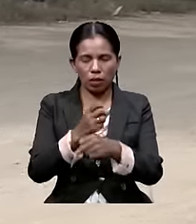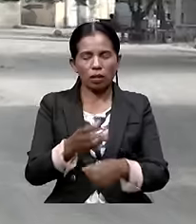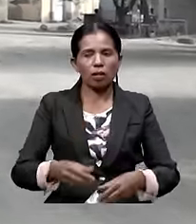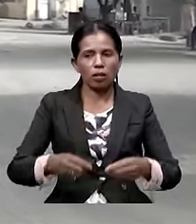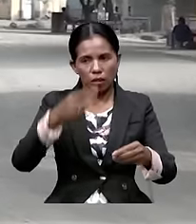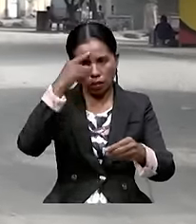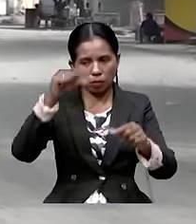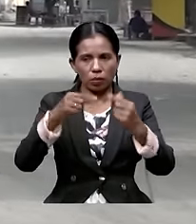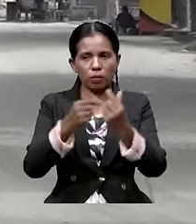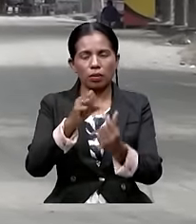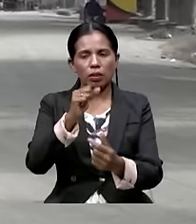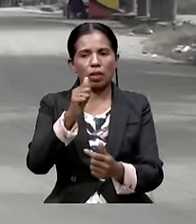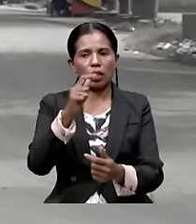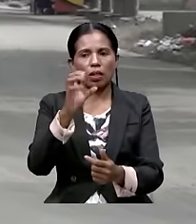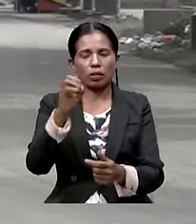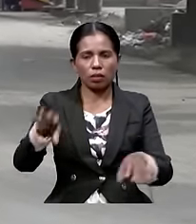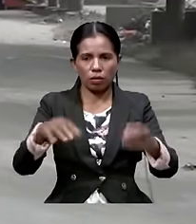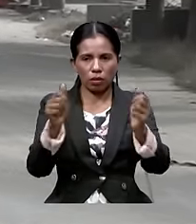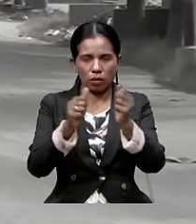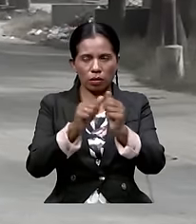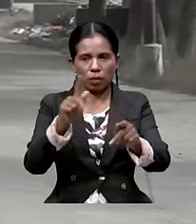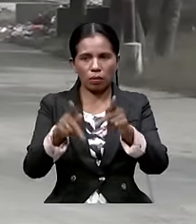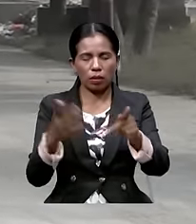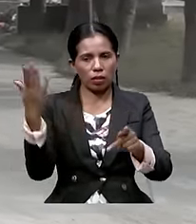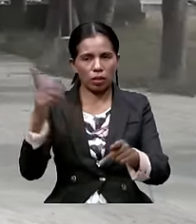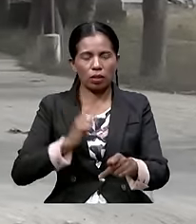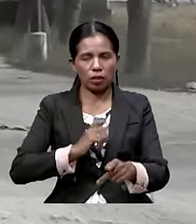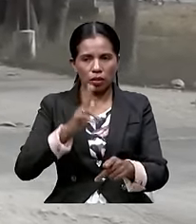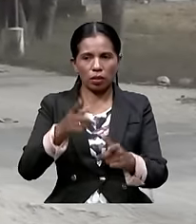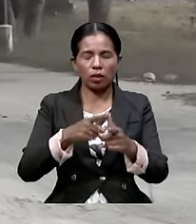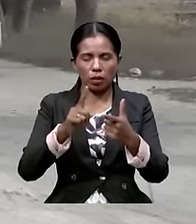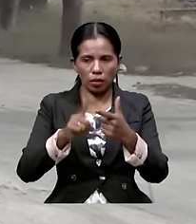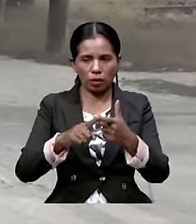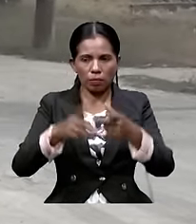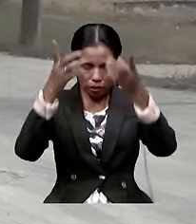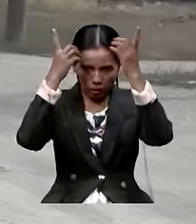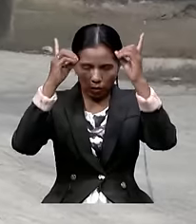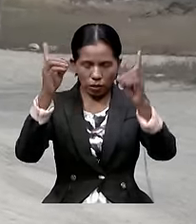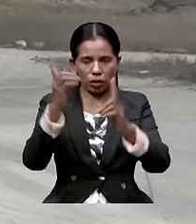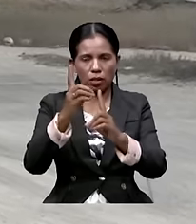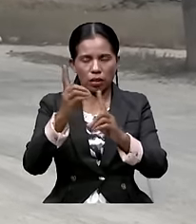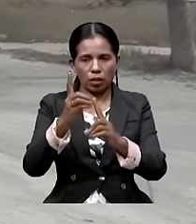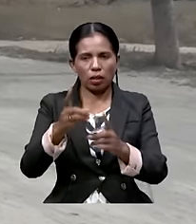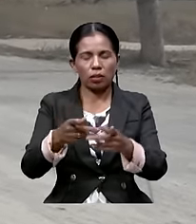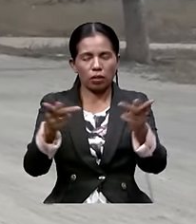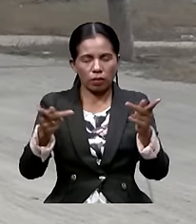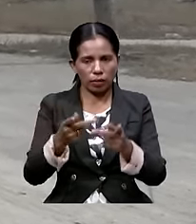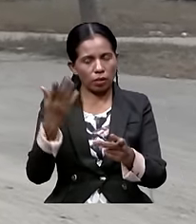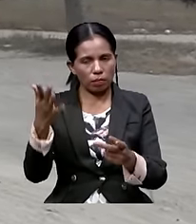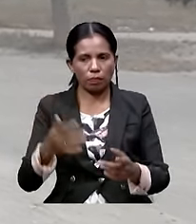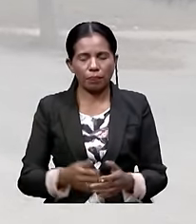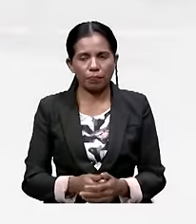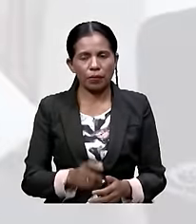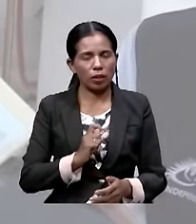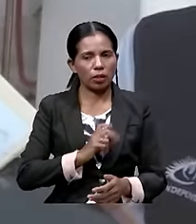tambe kipas se atau se halu ulu koordinasaun ho komunidade Tasitolu depois mak decidi data atu despejo e fatin refere